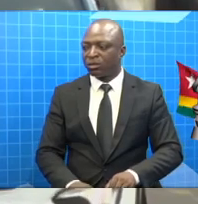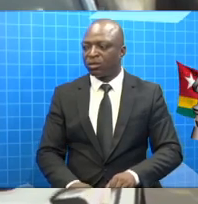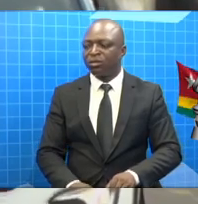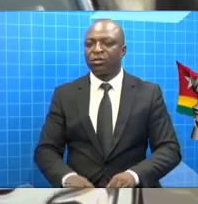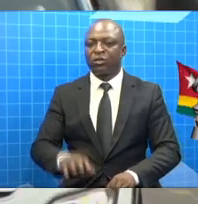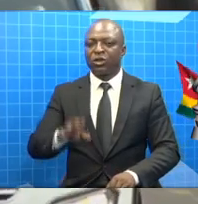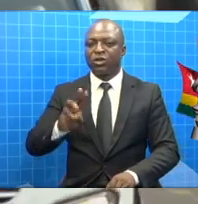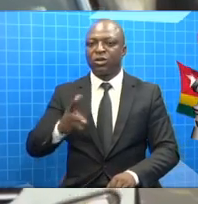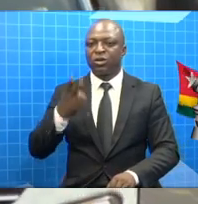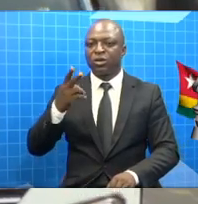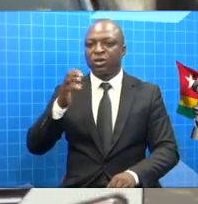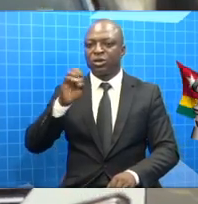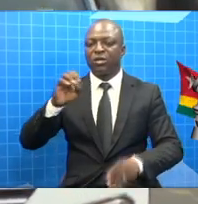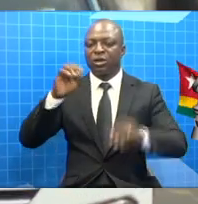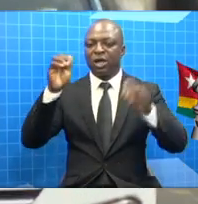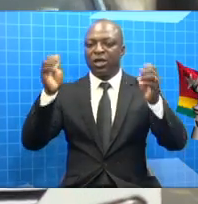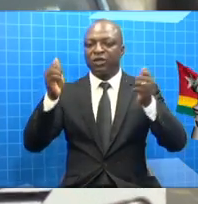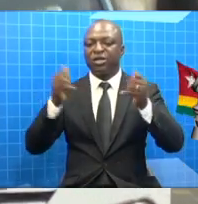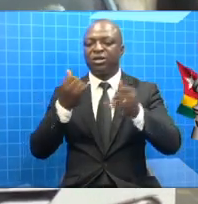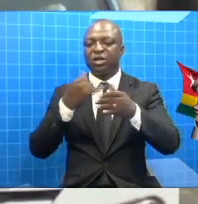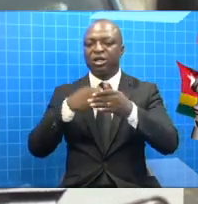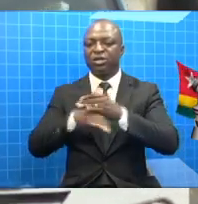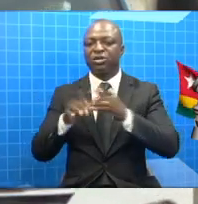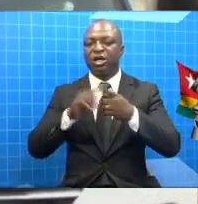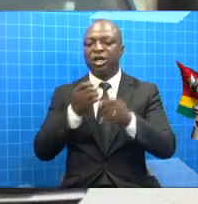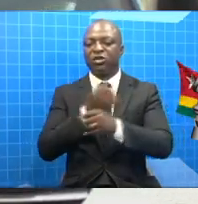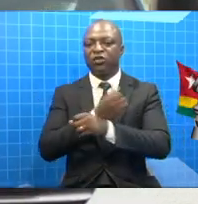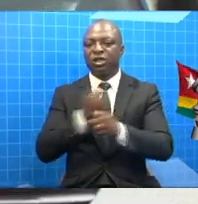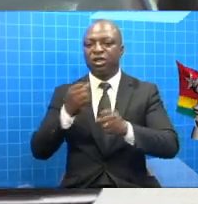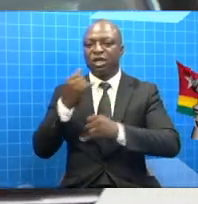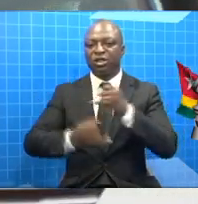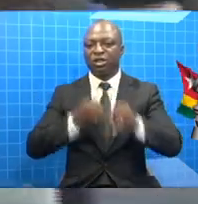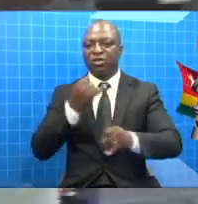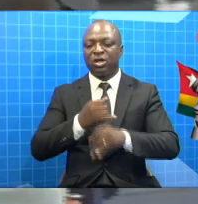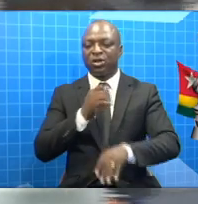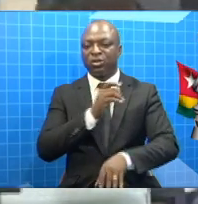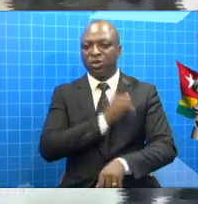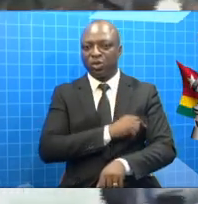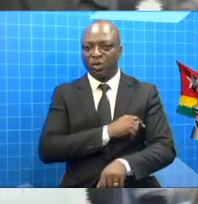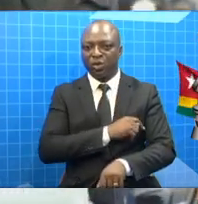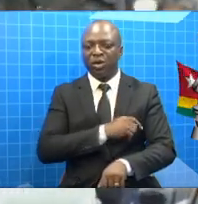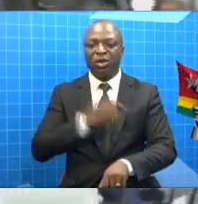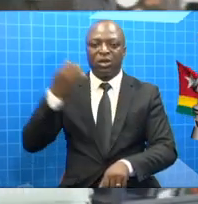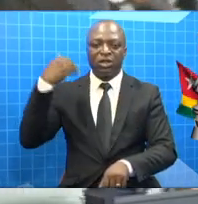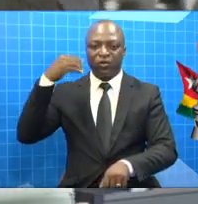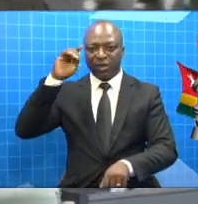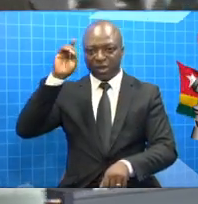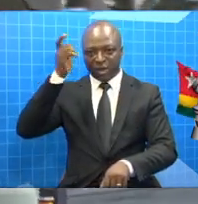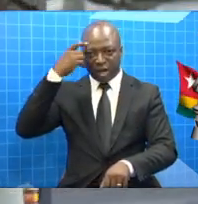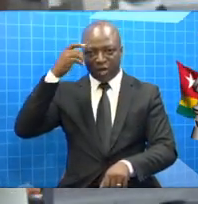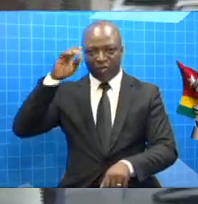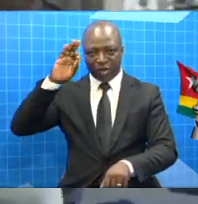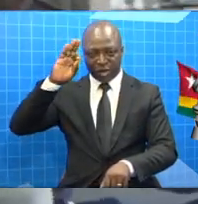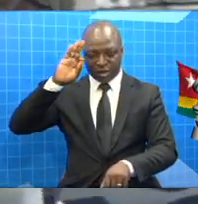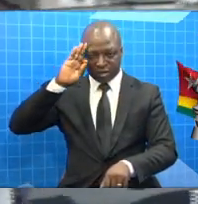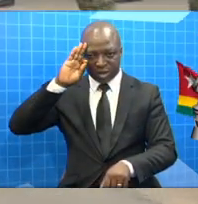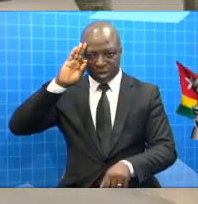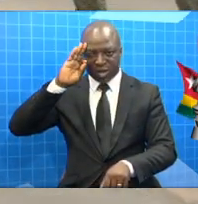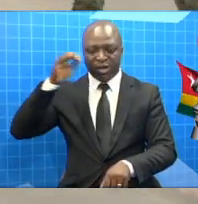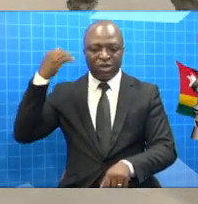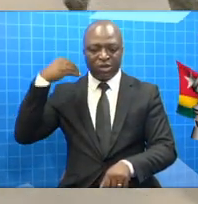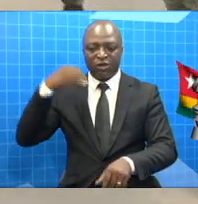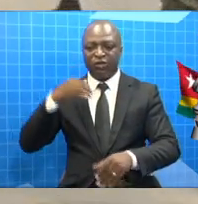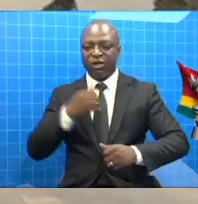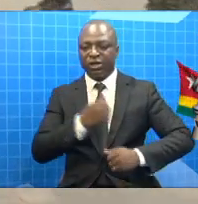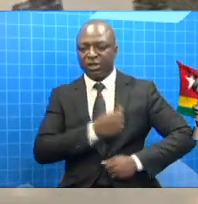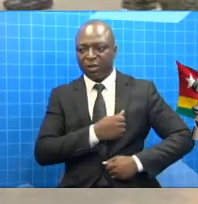Sur son deuxième anniversaire de l'accession à la souveraineté internationale du Togo, c'est le chef de l'État, Fort Essozimna Nyasimbe, chef des